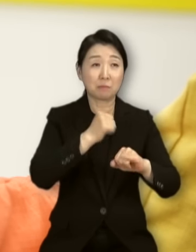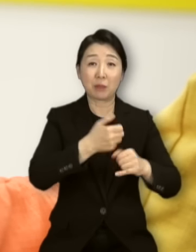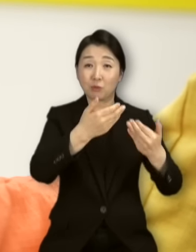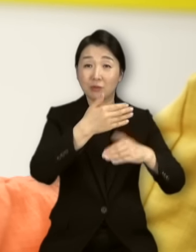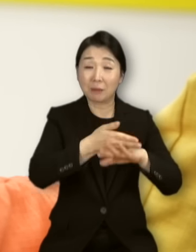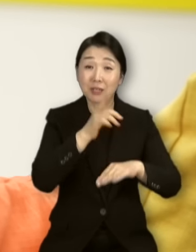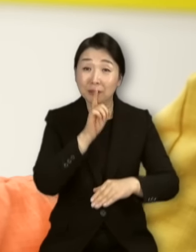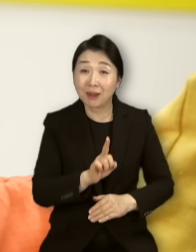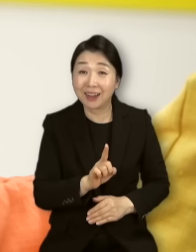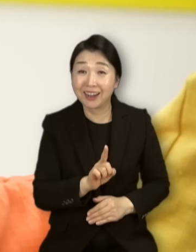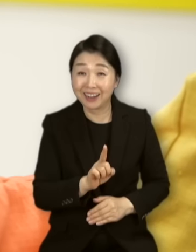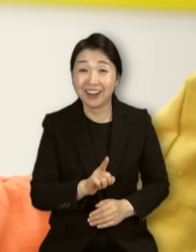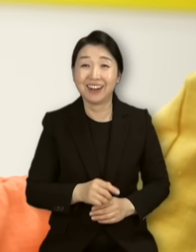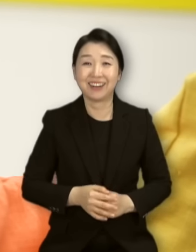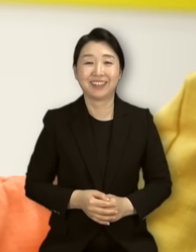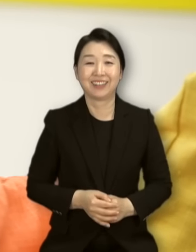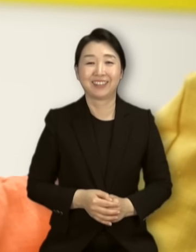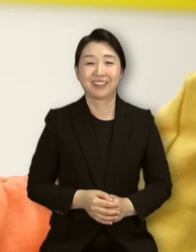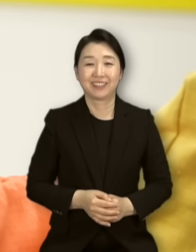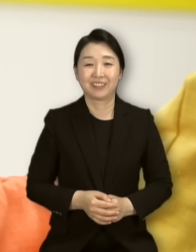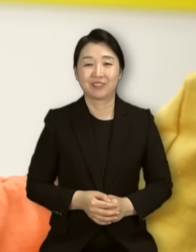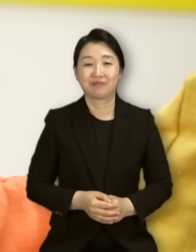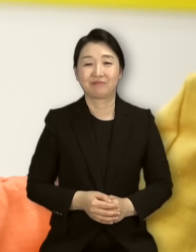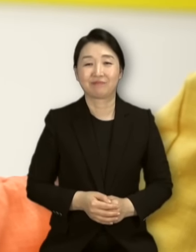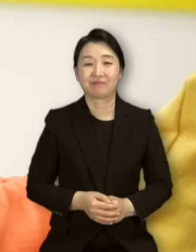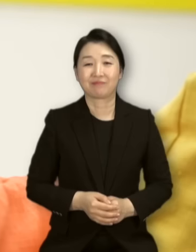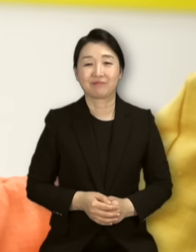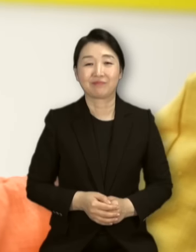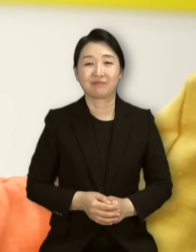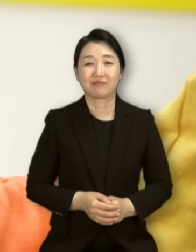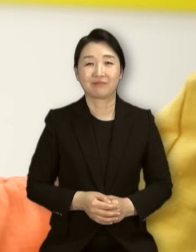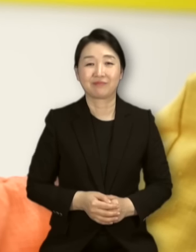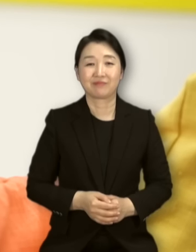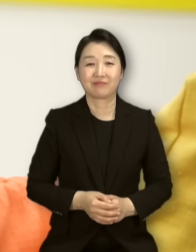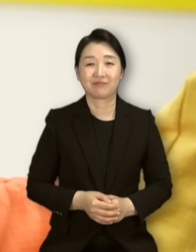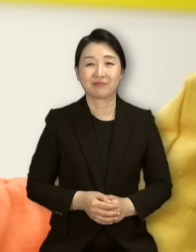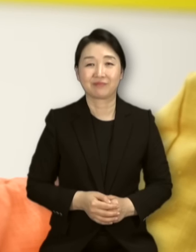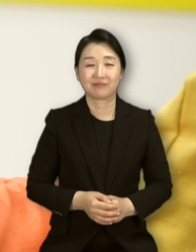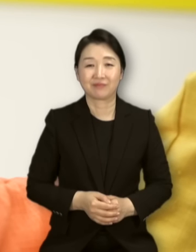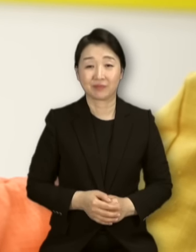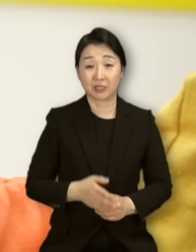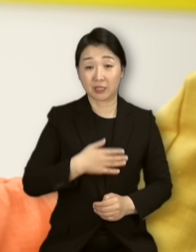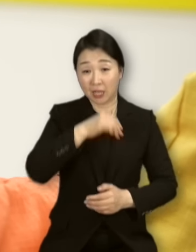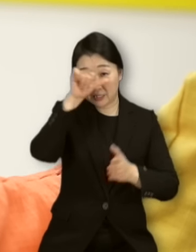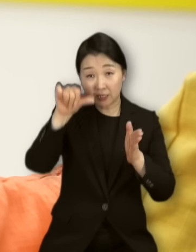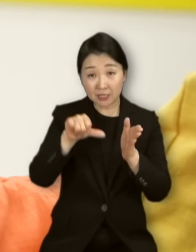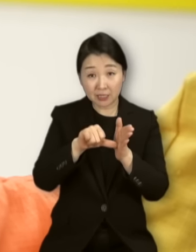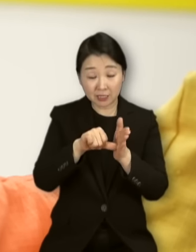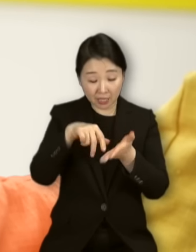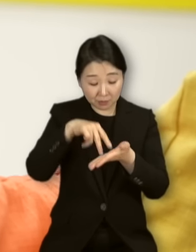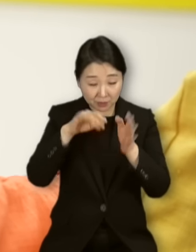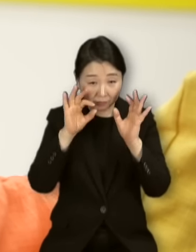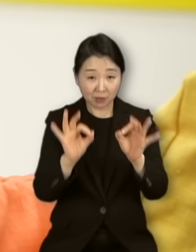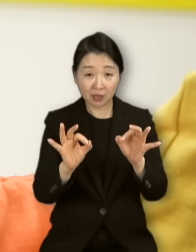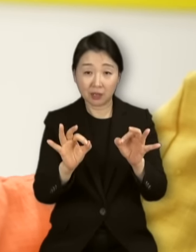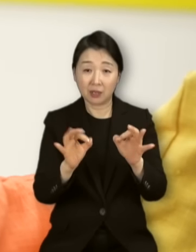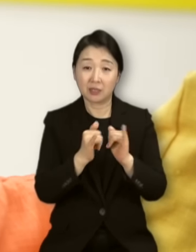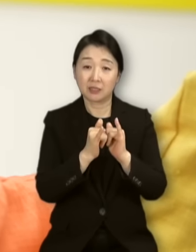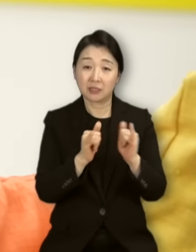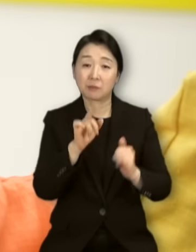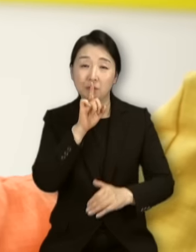인생에서 봤을 때 사람들의 말에 의하면 결혼 전과 후로 나눈다음 그니까 결혼 후로 저희